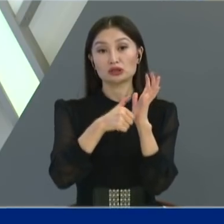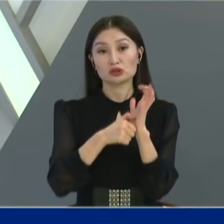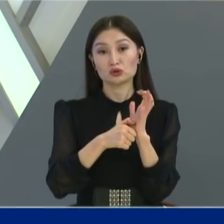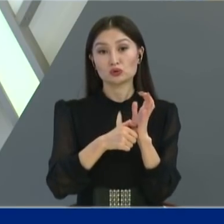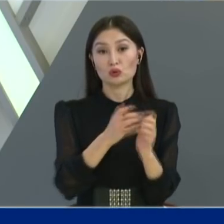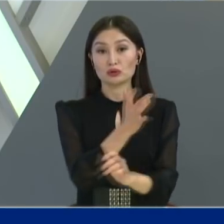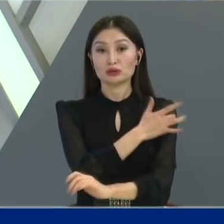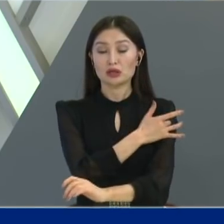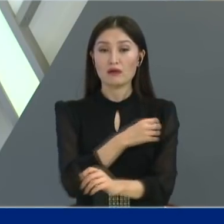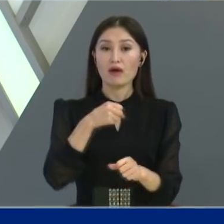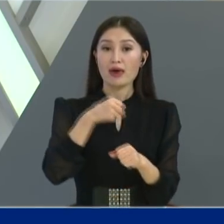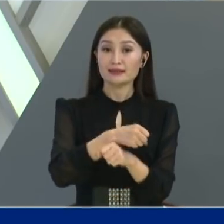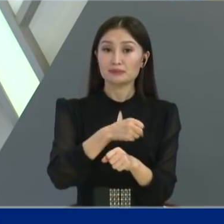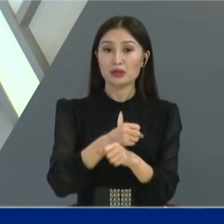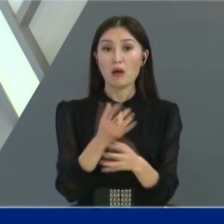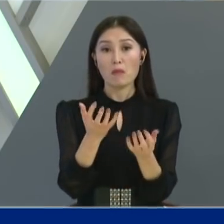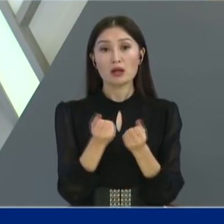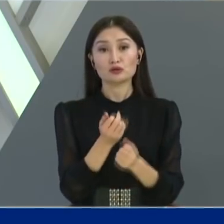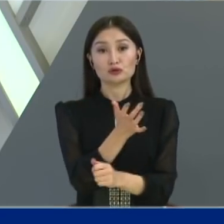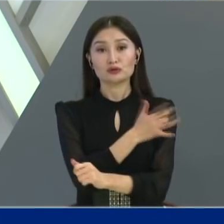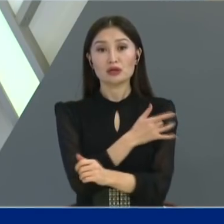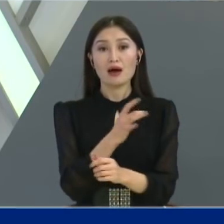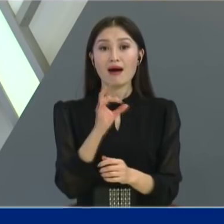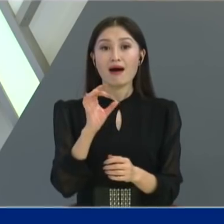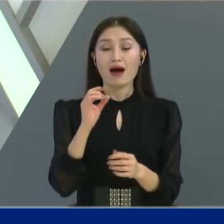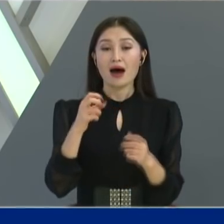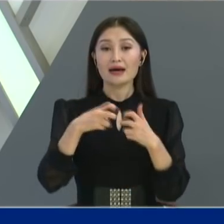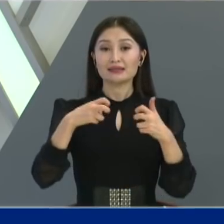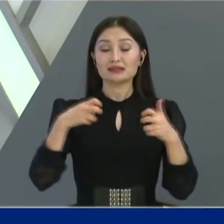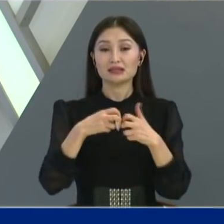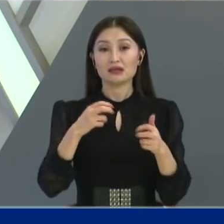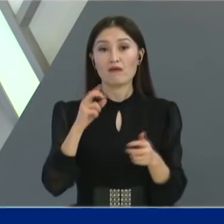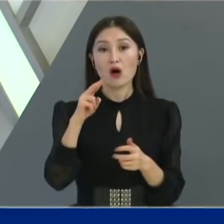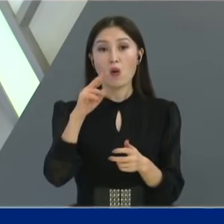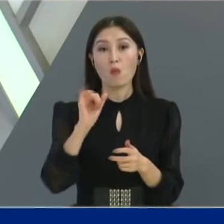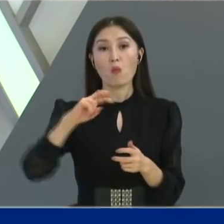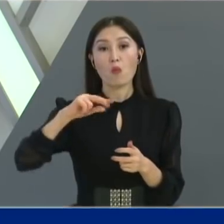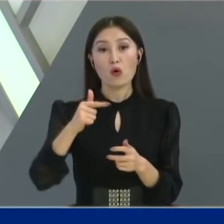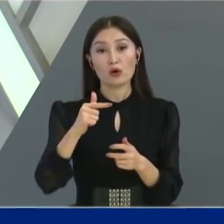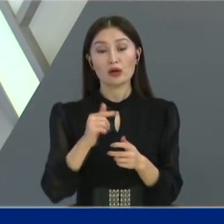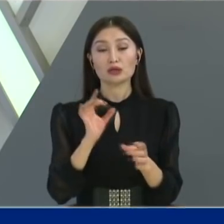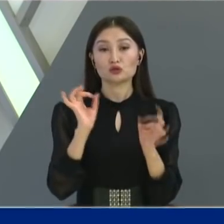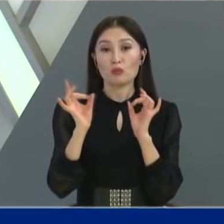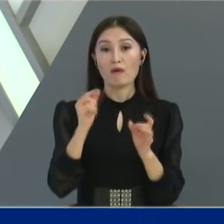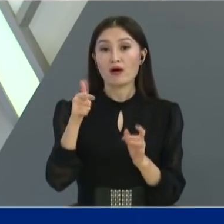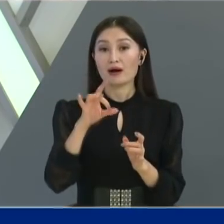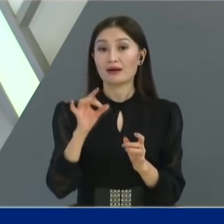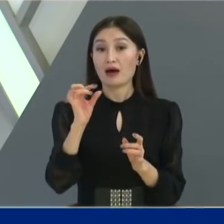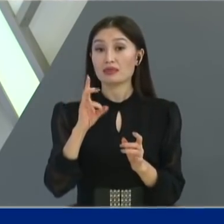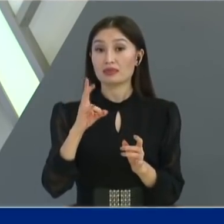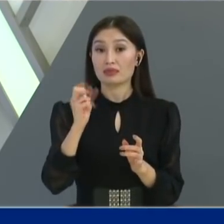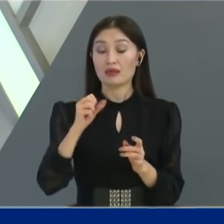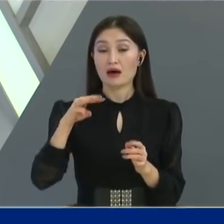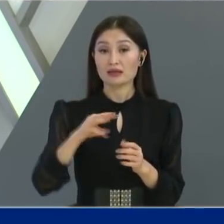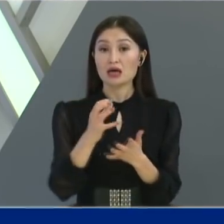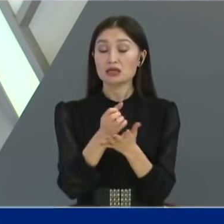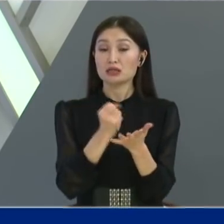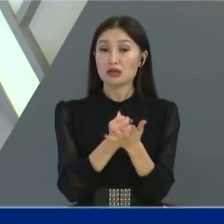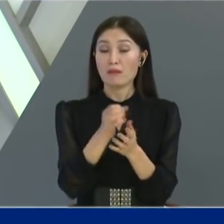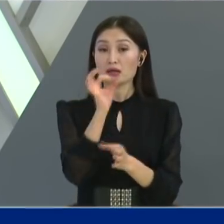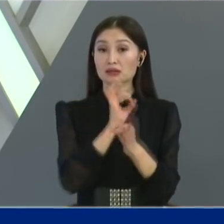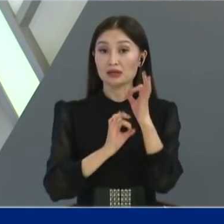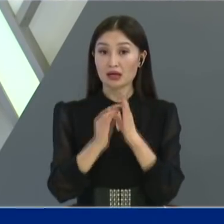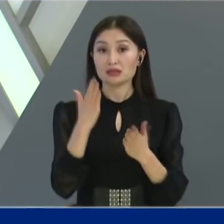пострадавших, избитых, получивших травмы от резиновых пуль и шумовых гранат. Жумабеков отметил, что запас лекарств на экстренные